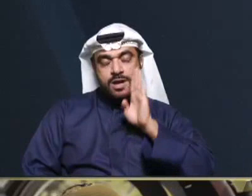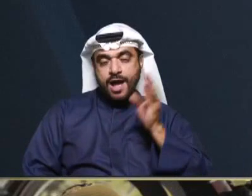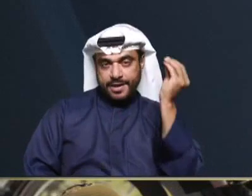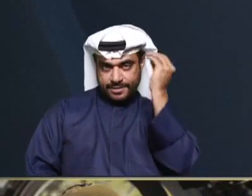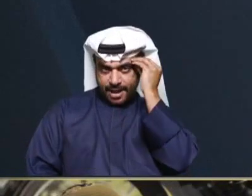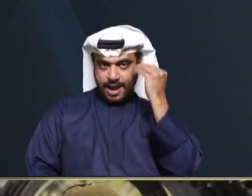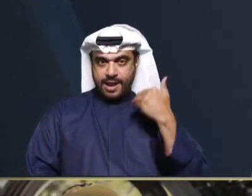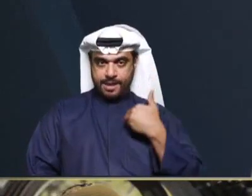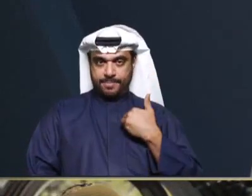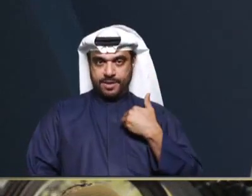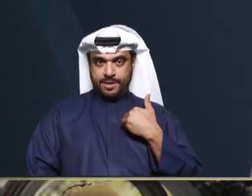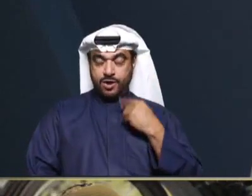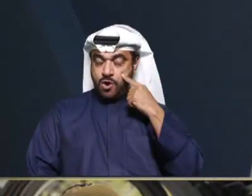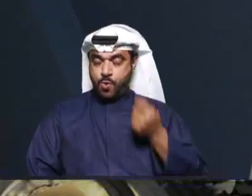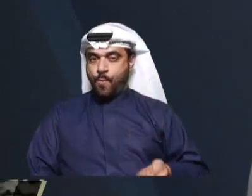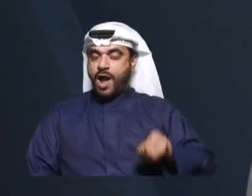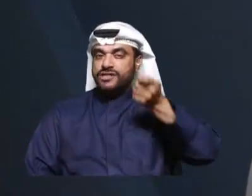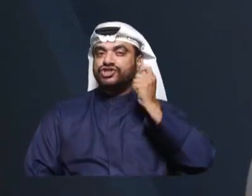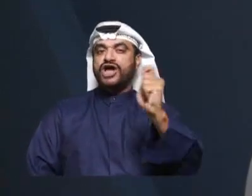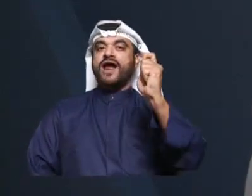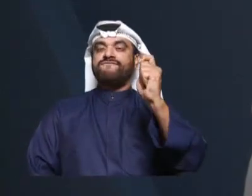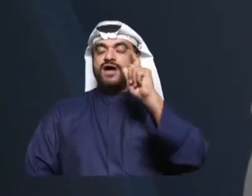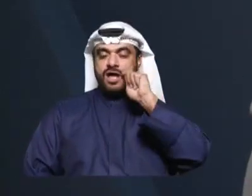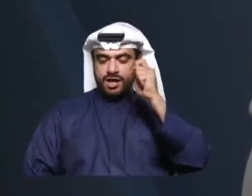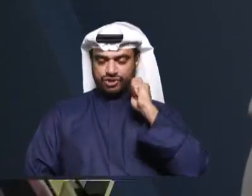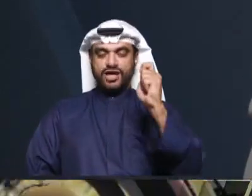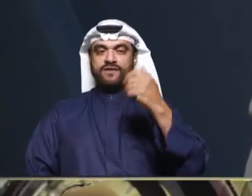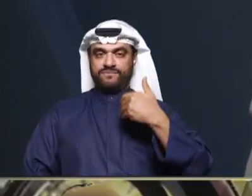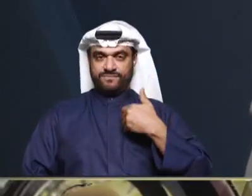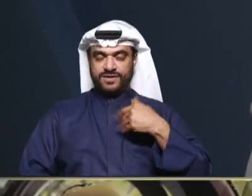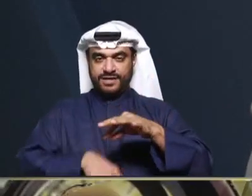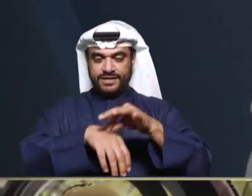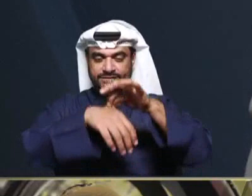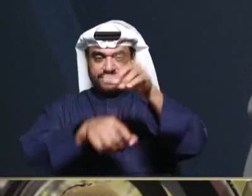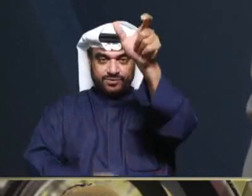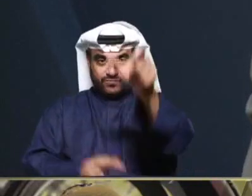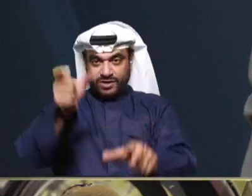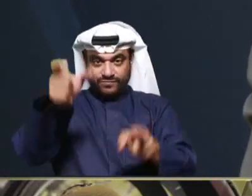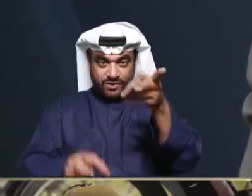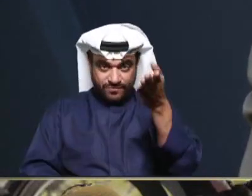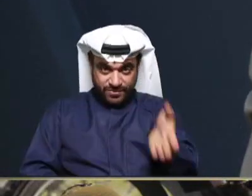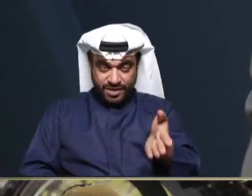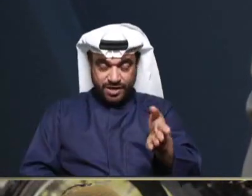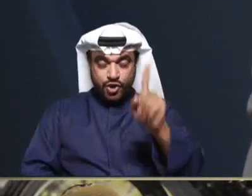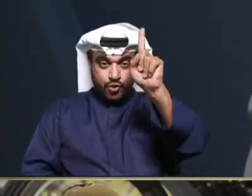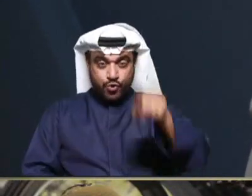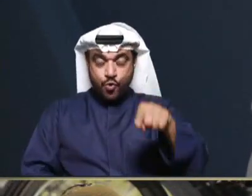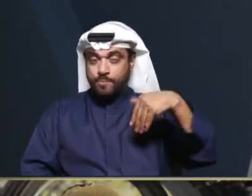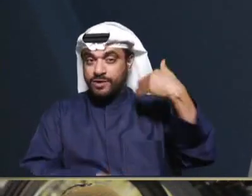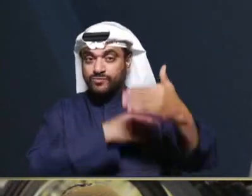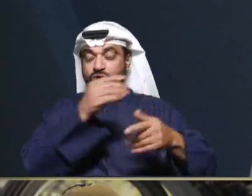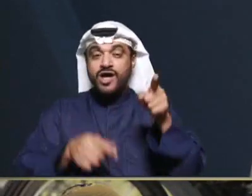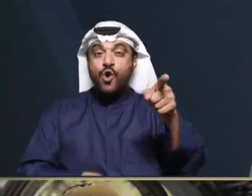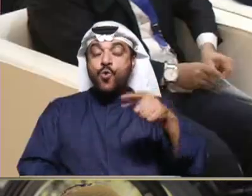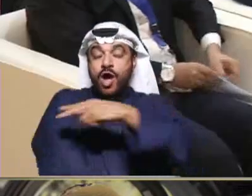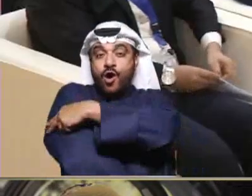علمونا أنه شرف لأي شخص فينا أن يكون في يوما من الأيام